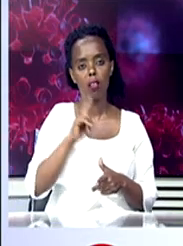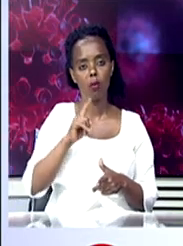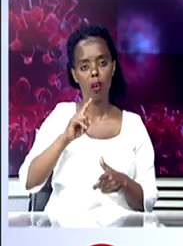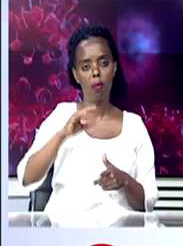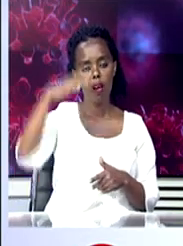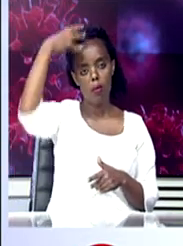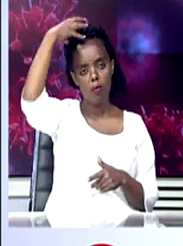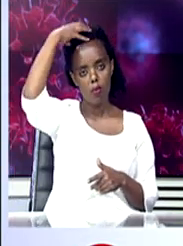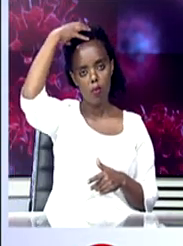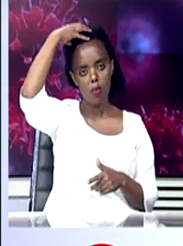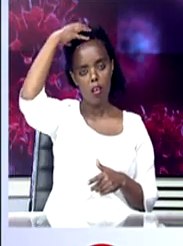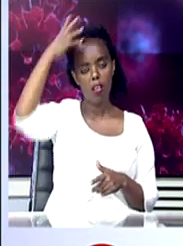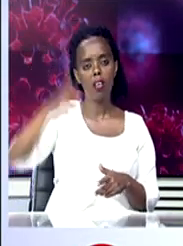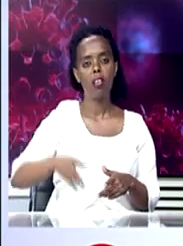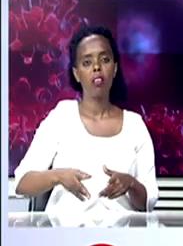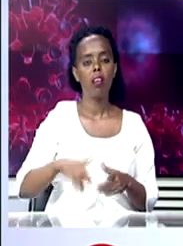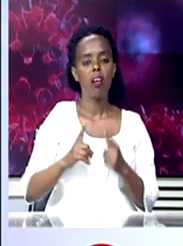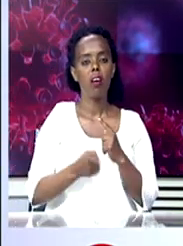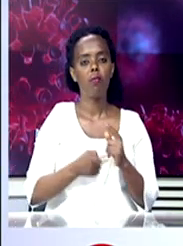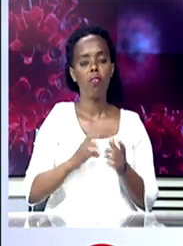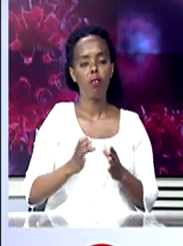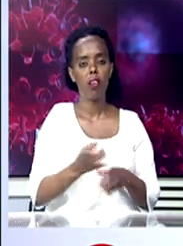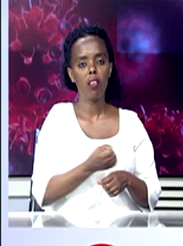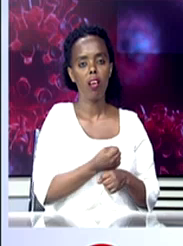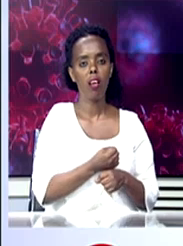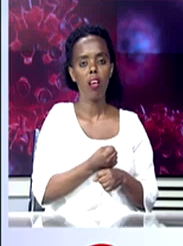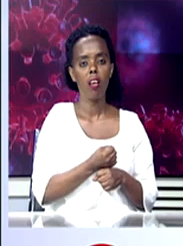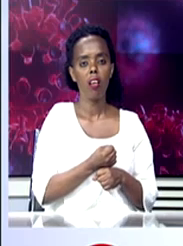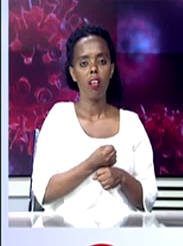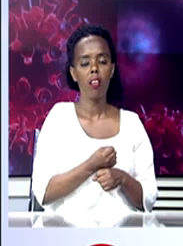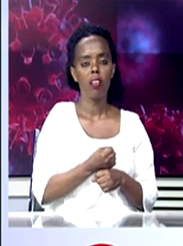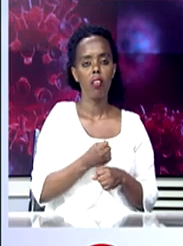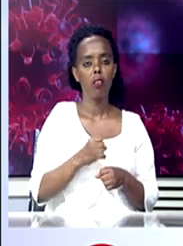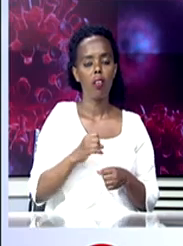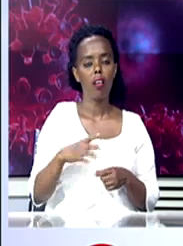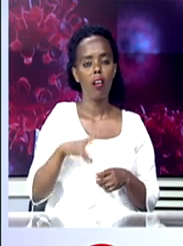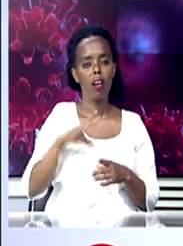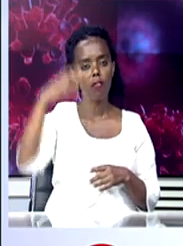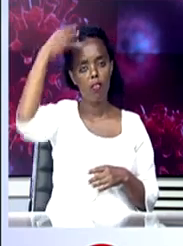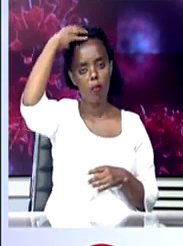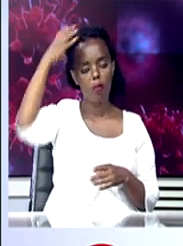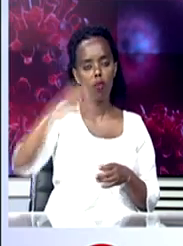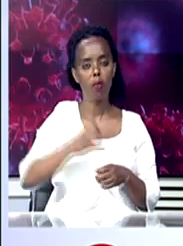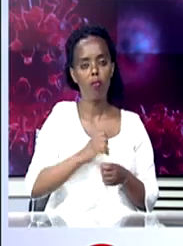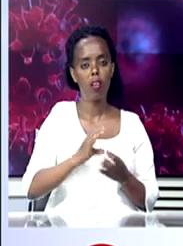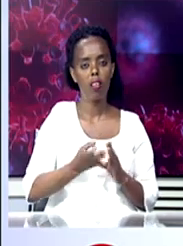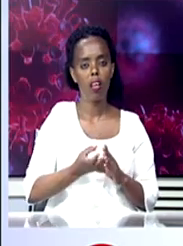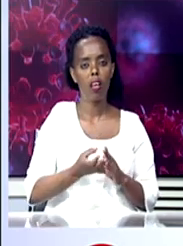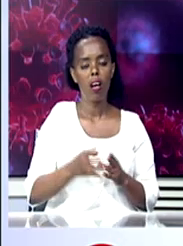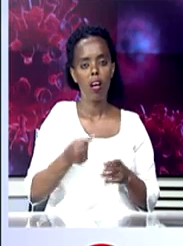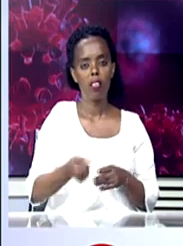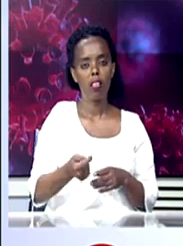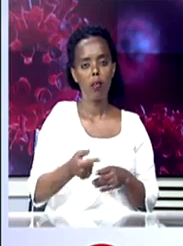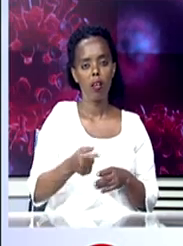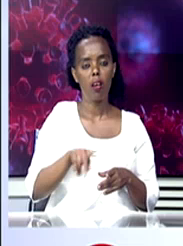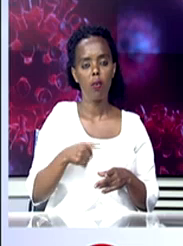motumman tarkanfi way fudachu tirajrata chuda tarkanfi motumman fudachu qabu kun simmo atataman argu qaba